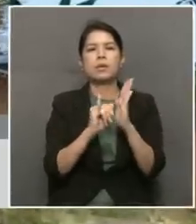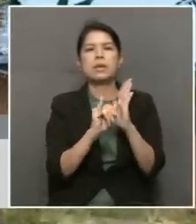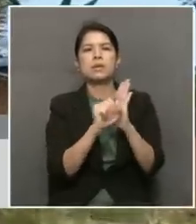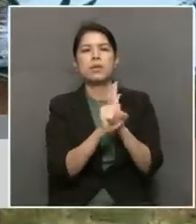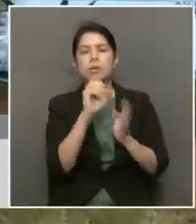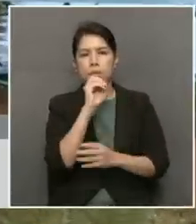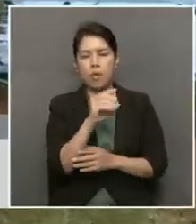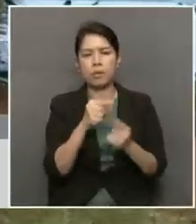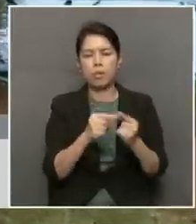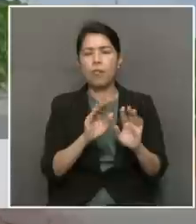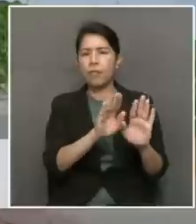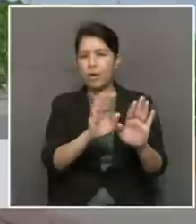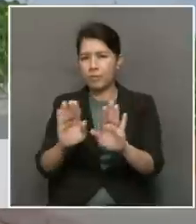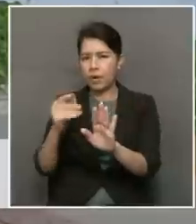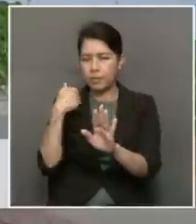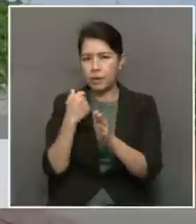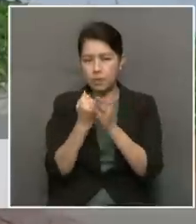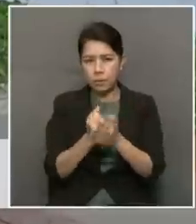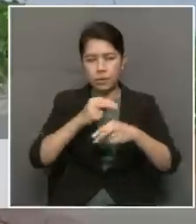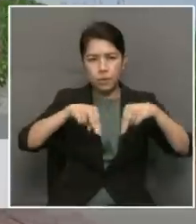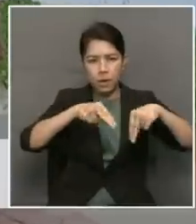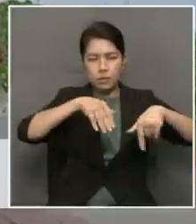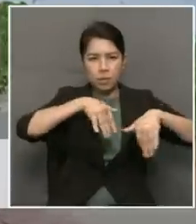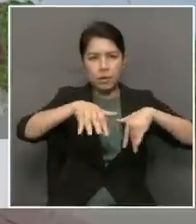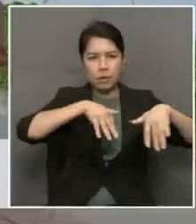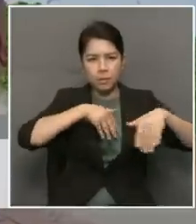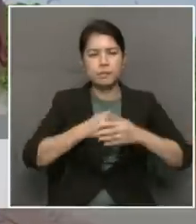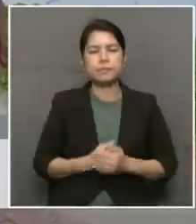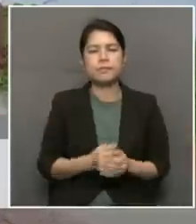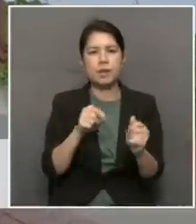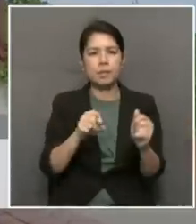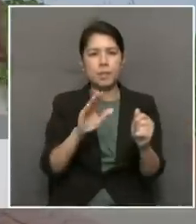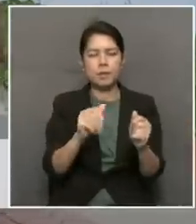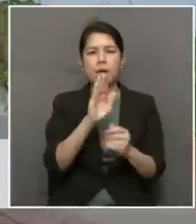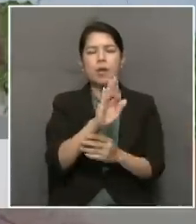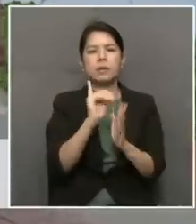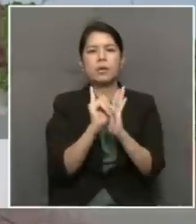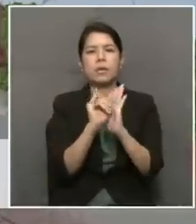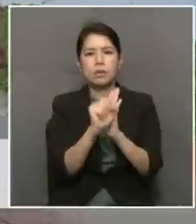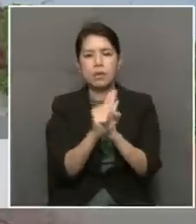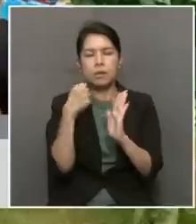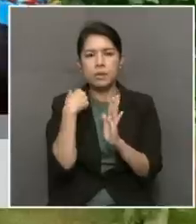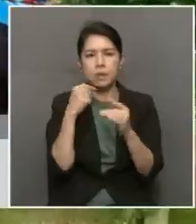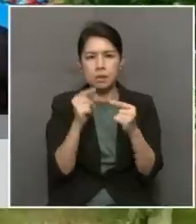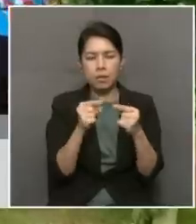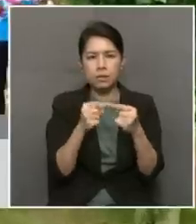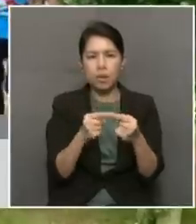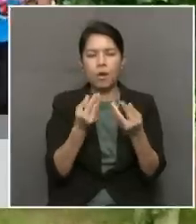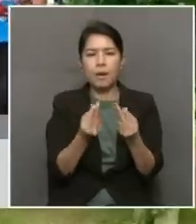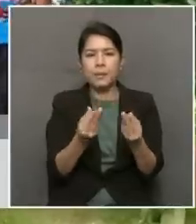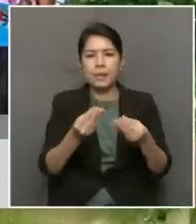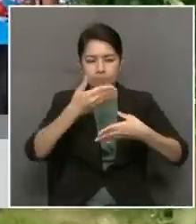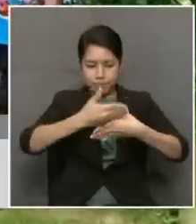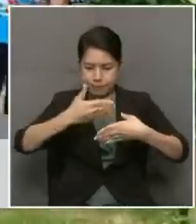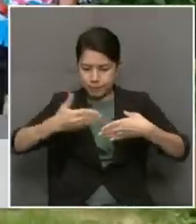ภรรคส่วนเนี่ยช่วยเหลือประชาชนที่ได้รับความเดือดร้อนส่วนพื้นที่เขตเทศบาลเมืองยโสธรได้สั่งการให้นำดินมาทำคันกั้นน้ำส่วน